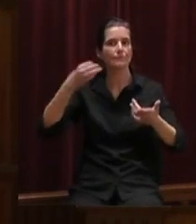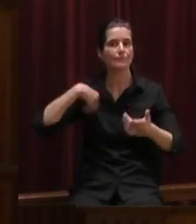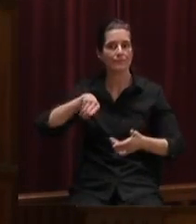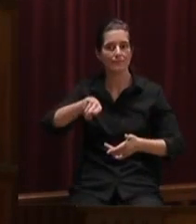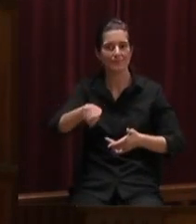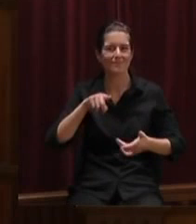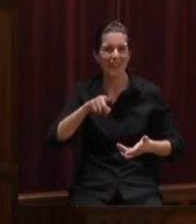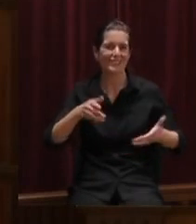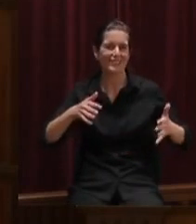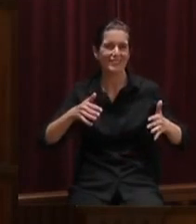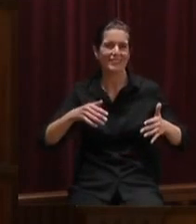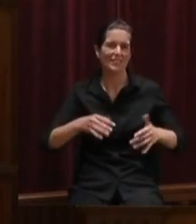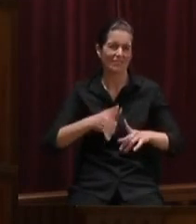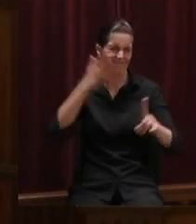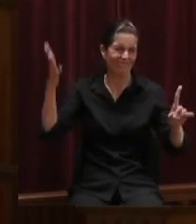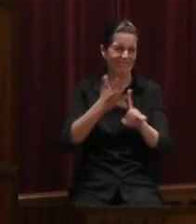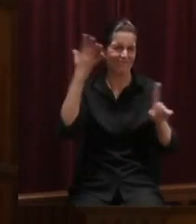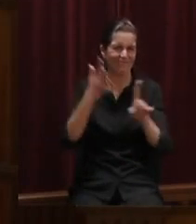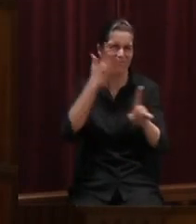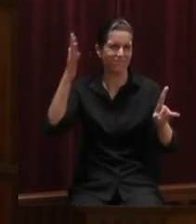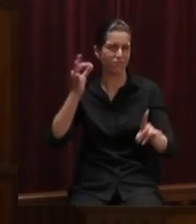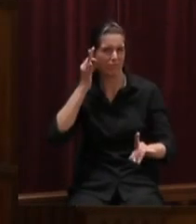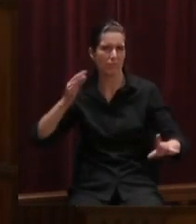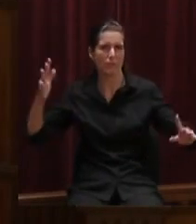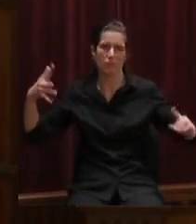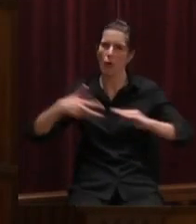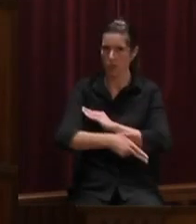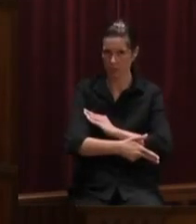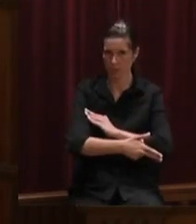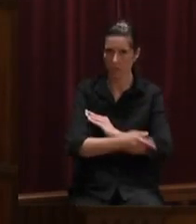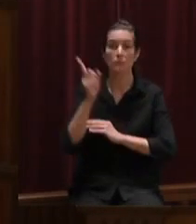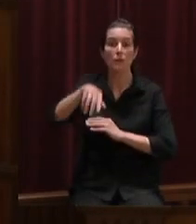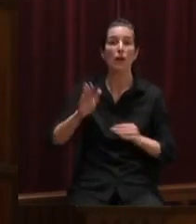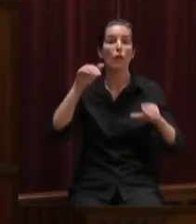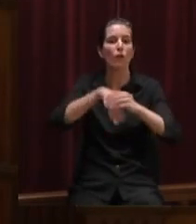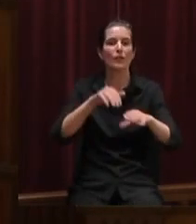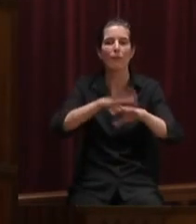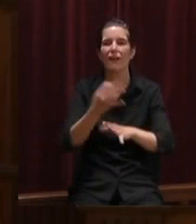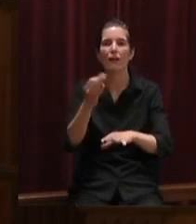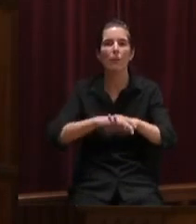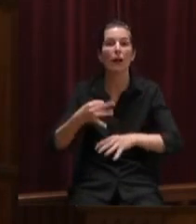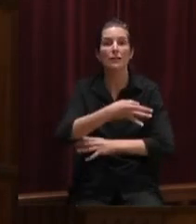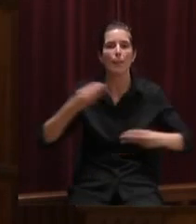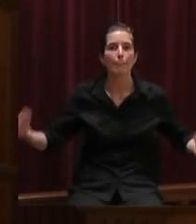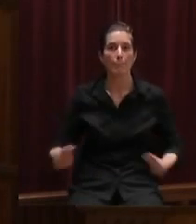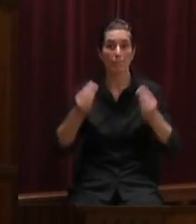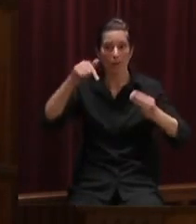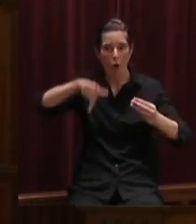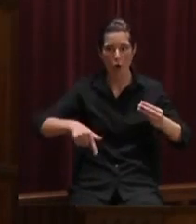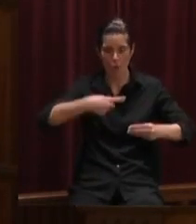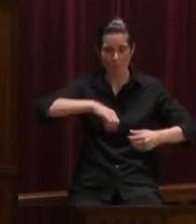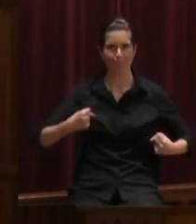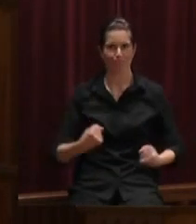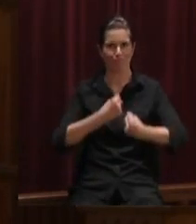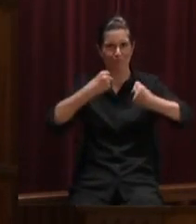i el terrorisme que suposa la violència masclista. Varen votar per unes illes millors i avui som més forts. En els